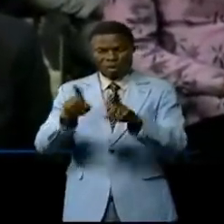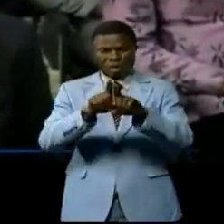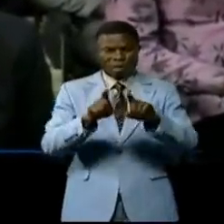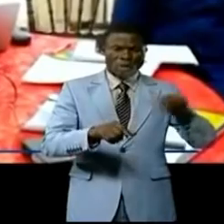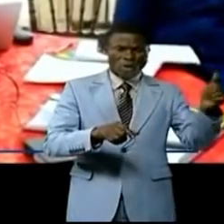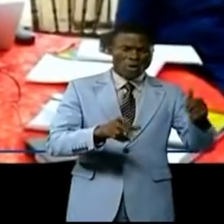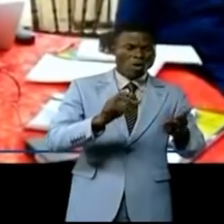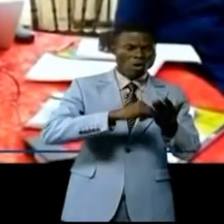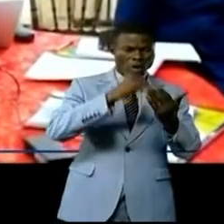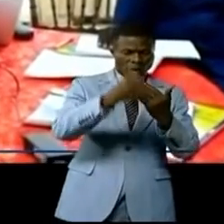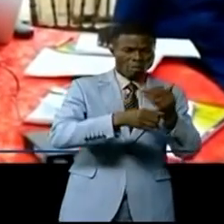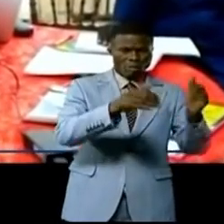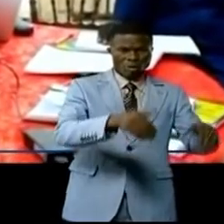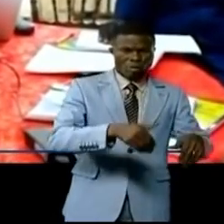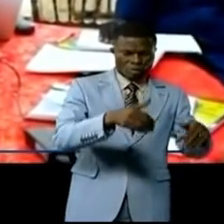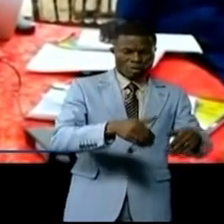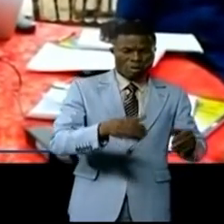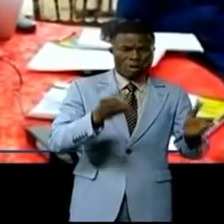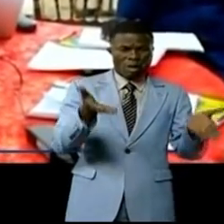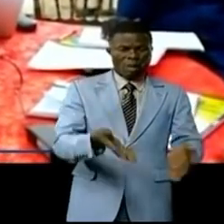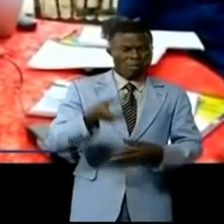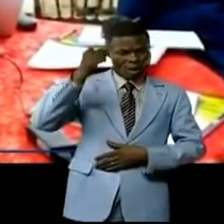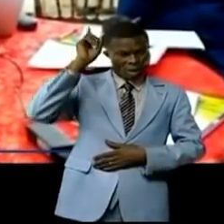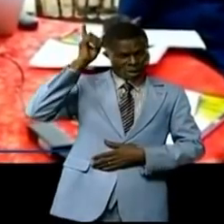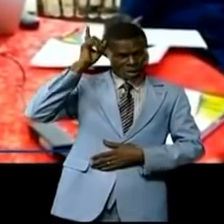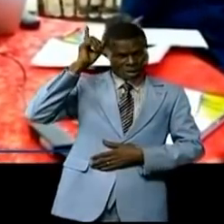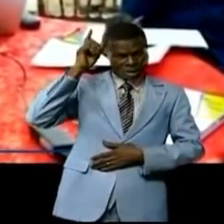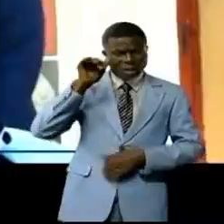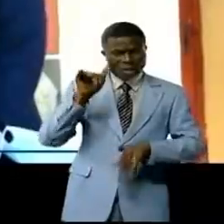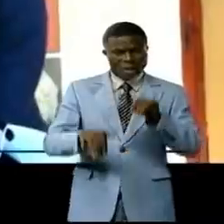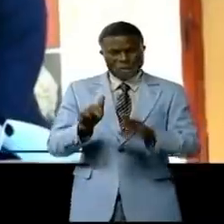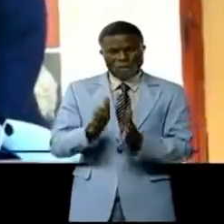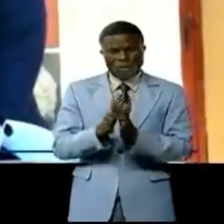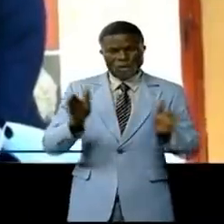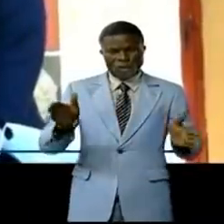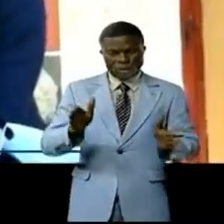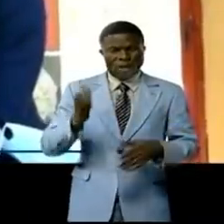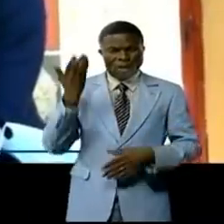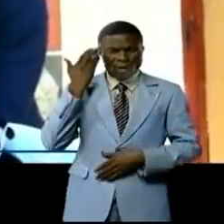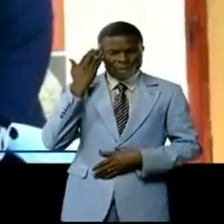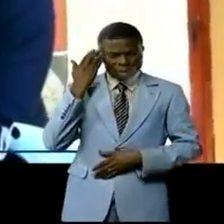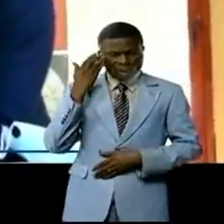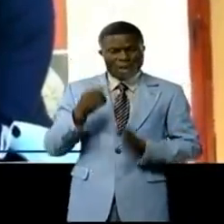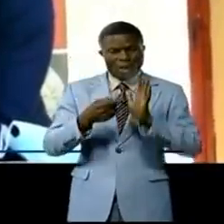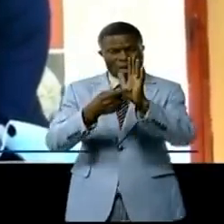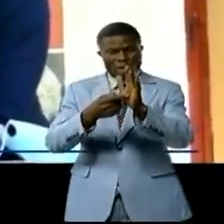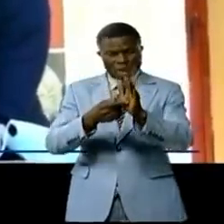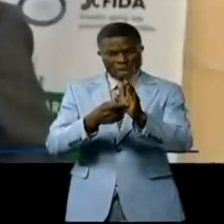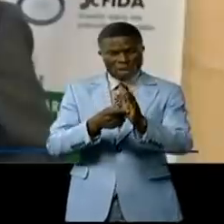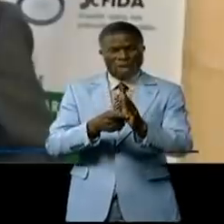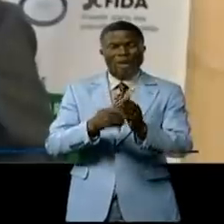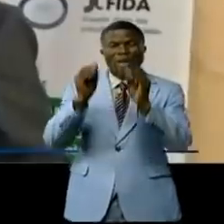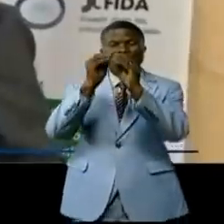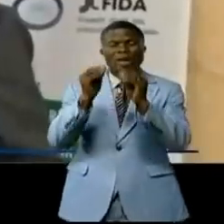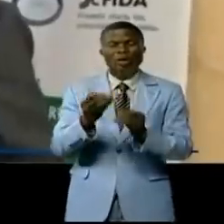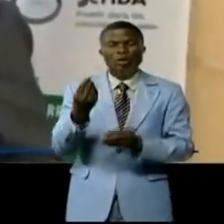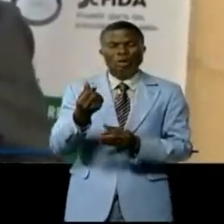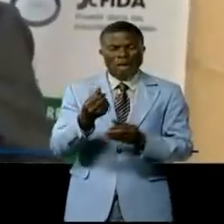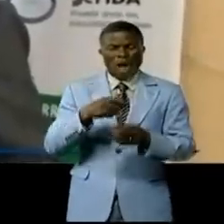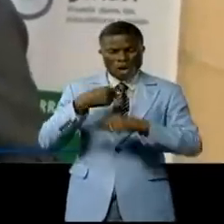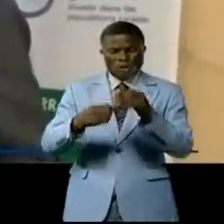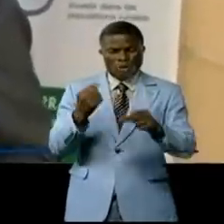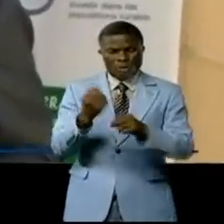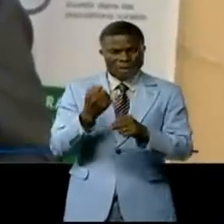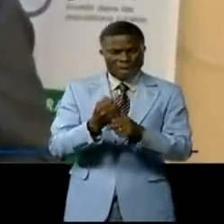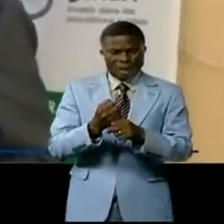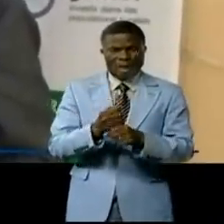autres projets agricoles qui ont existé peu avant. Le secrétaire général Baudouin Kalala a présenté les coûts de ces projets avant le lancement